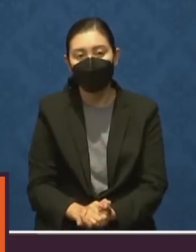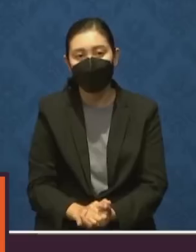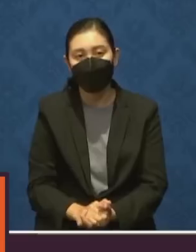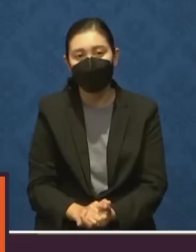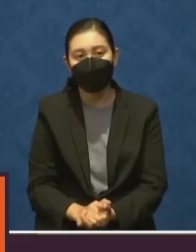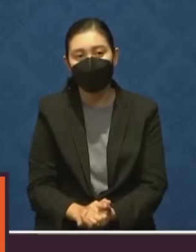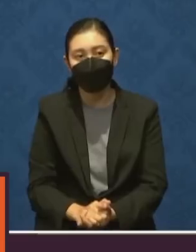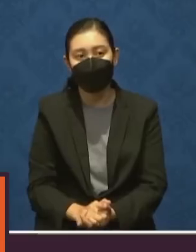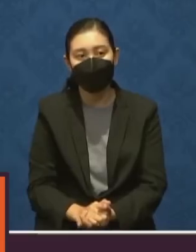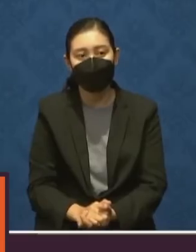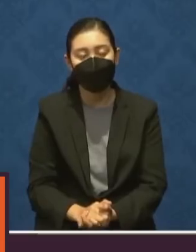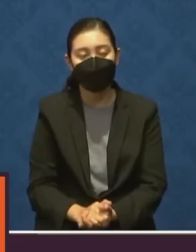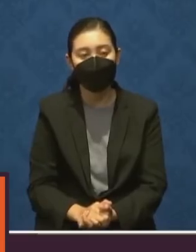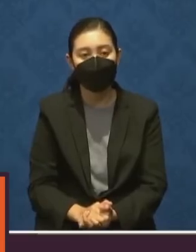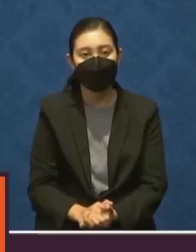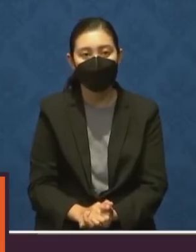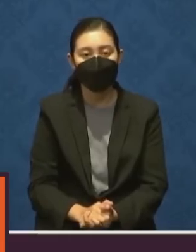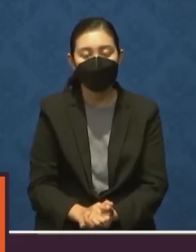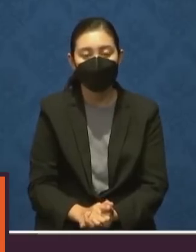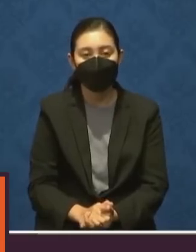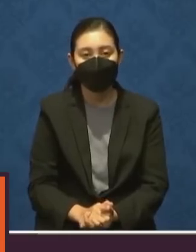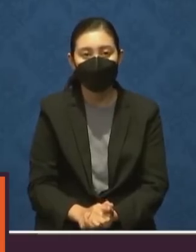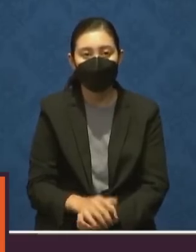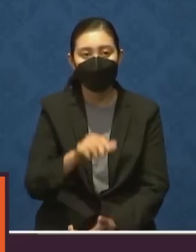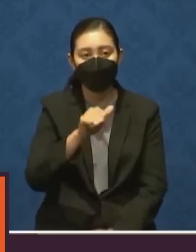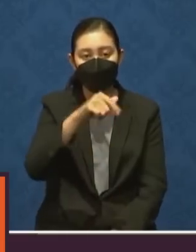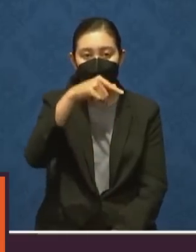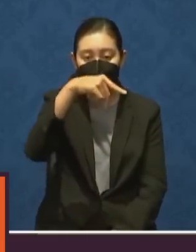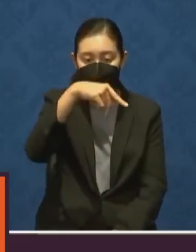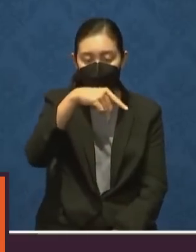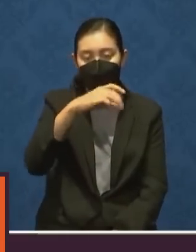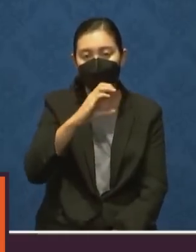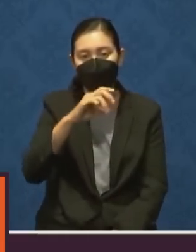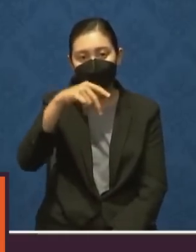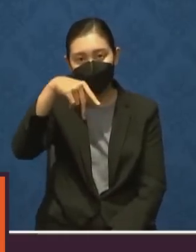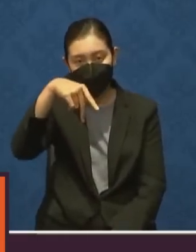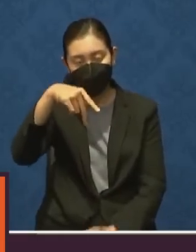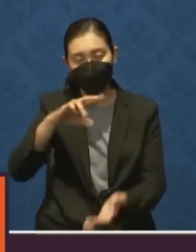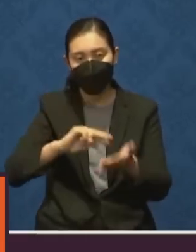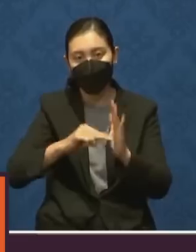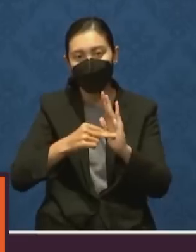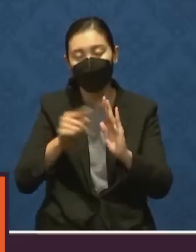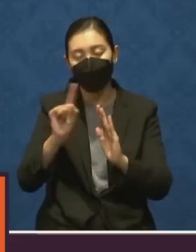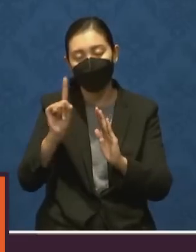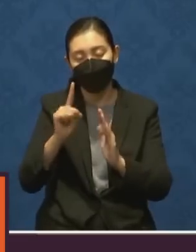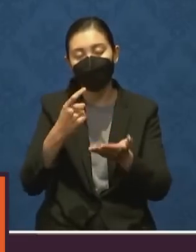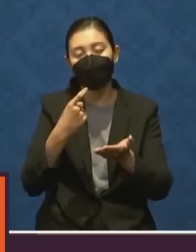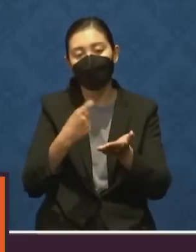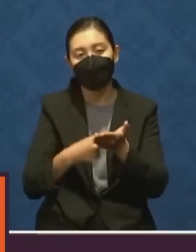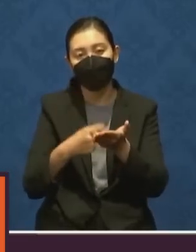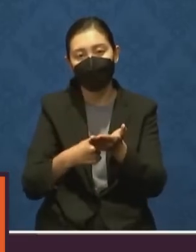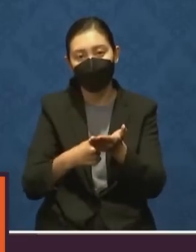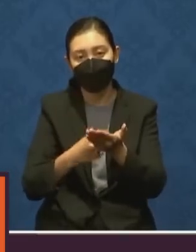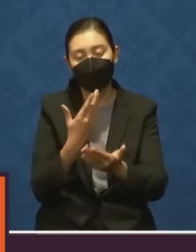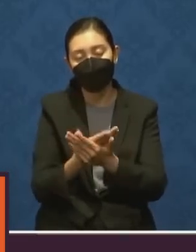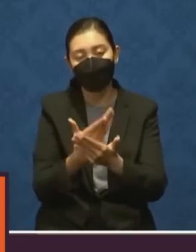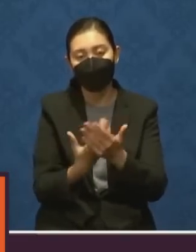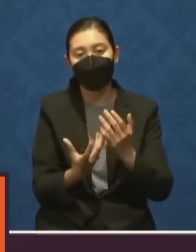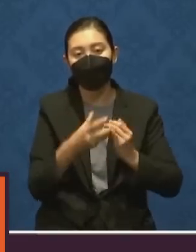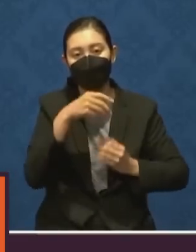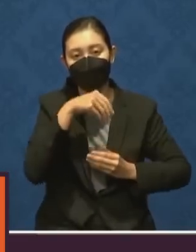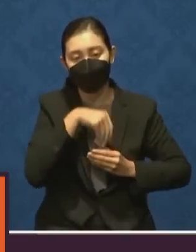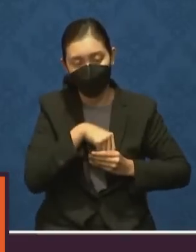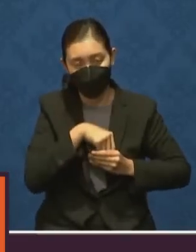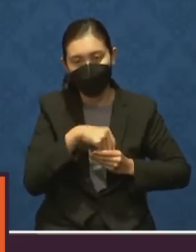ี่ผมตเรีกว scope comprar ink capacityเหตุผมคอว่าเพรวามัขอเพีแ่ sunscreen